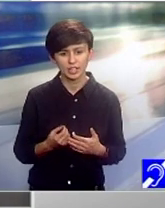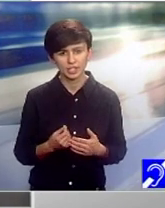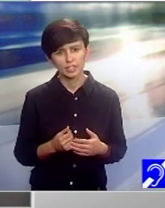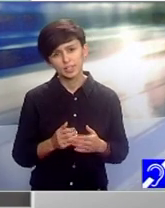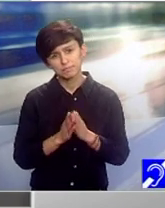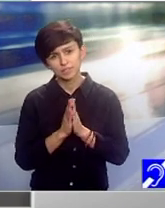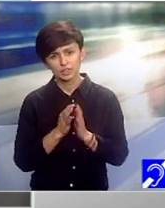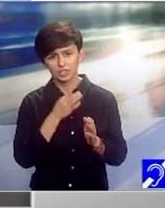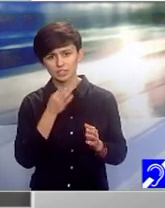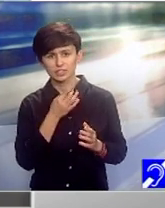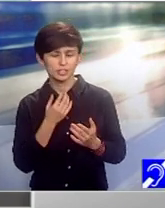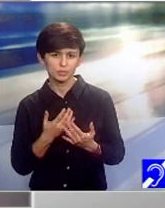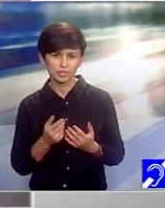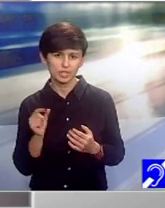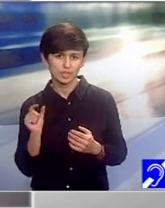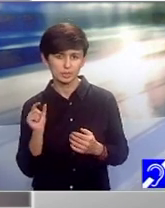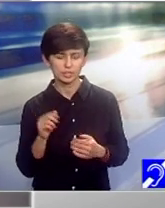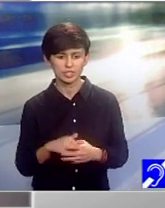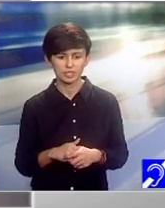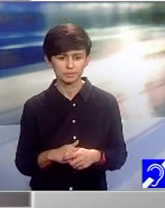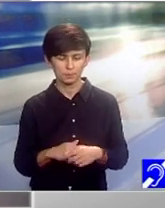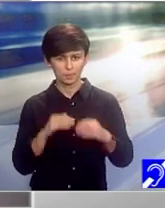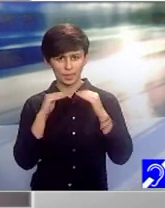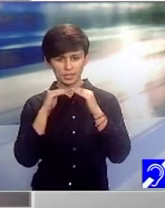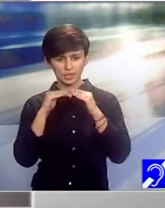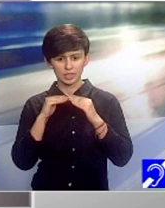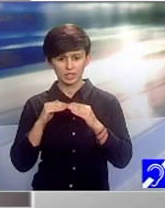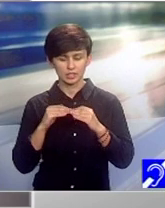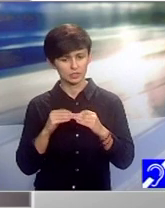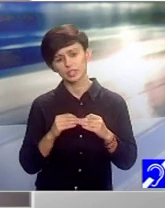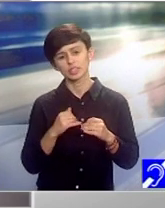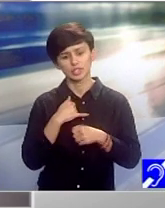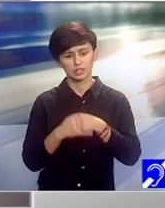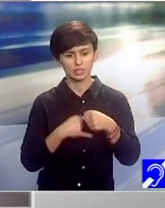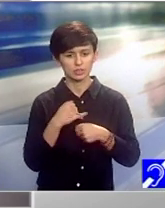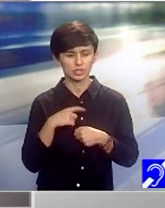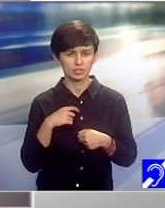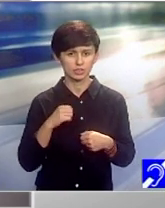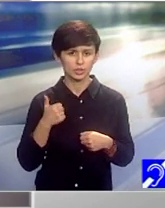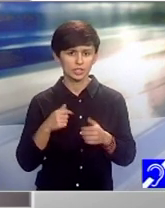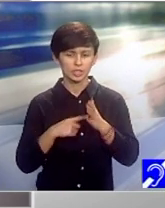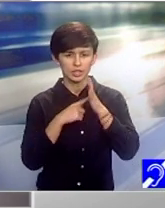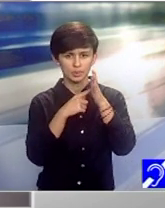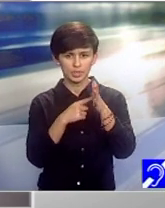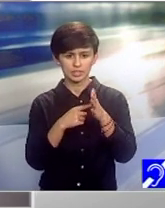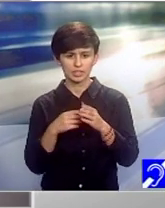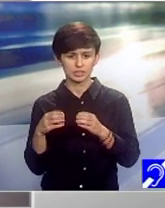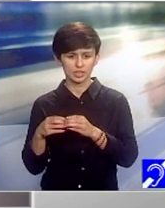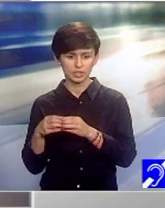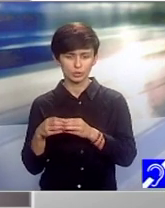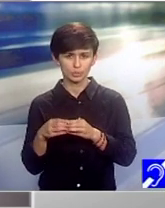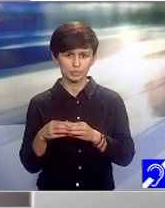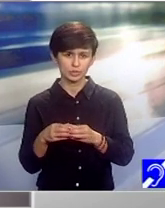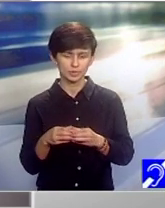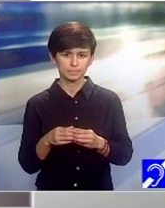a intervenției noastre. Pe plan internațional, sunt unul dintre reprezentanții ai grupului Temerarii. Ca să vă